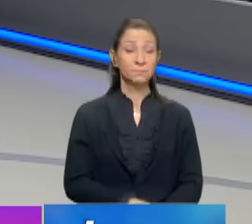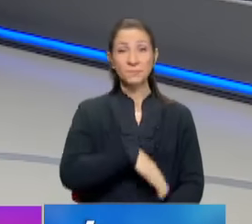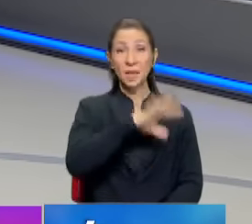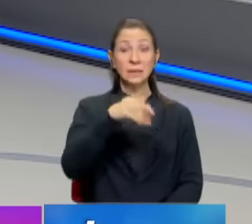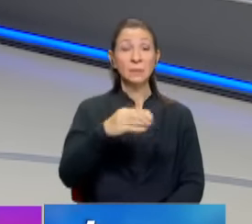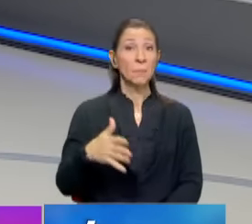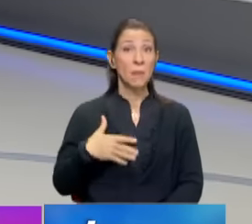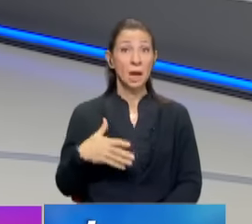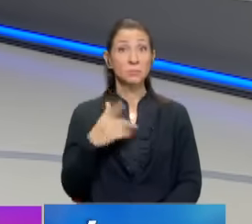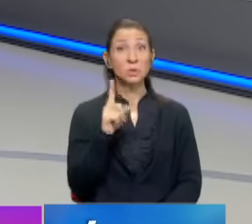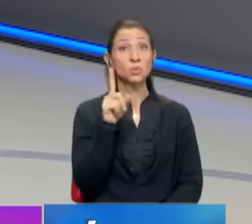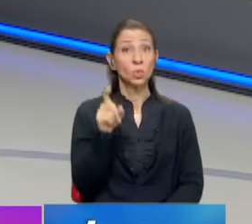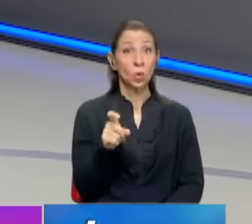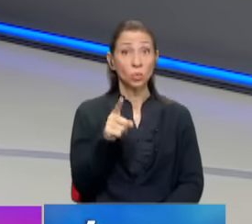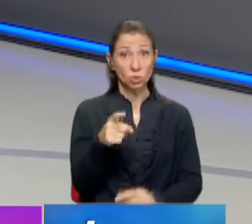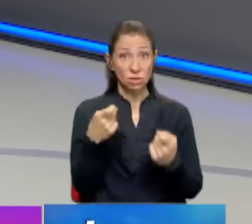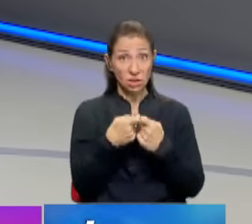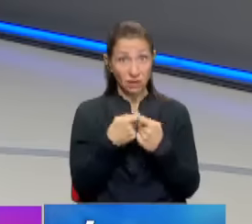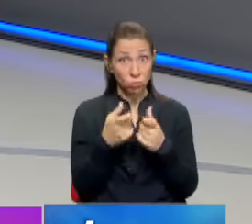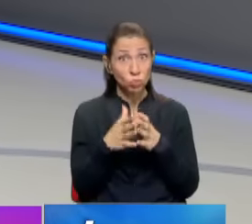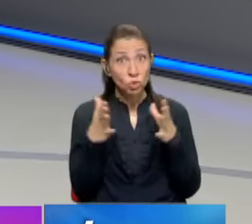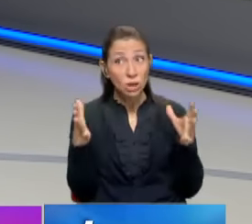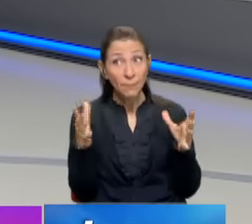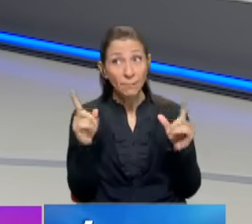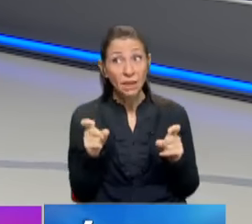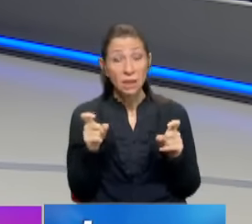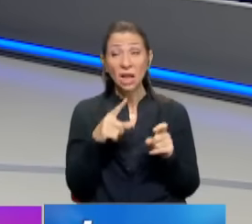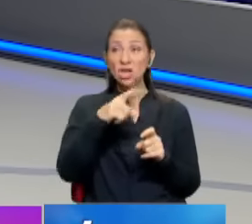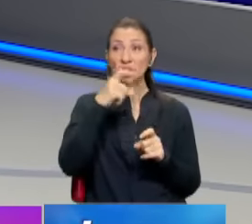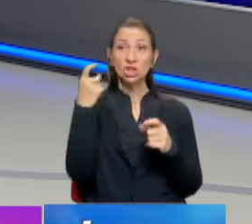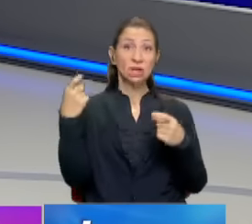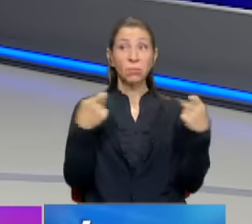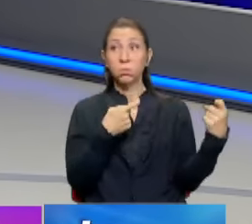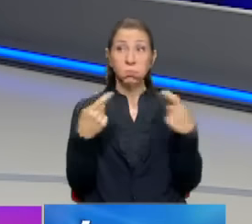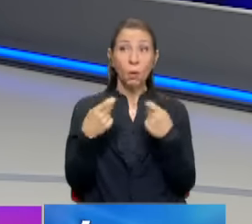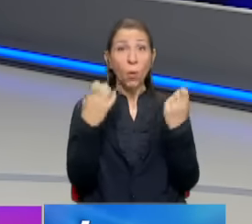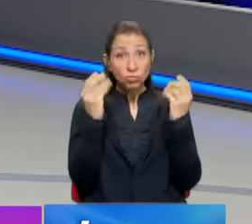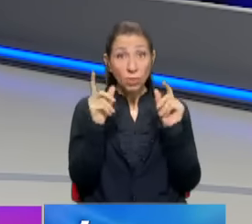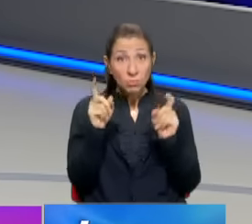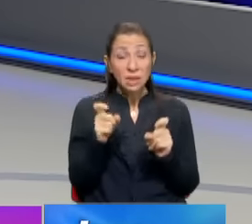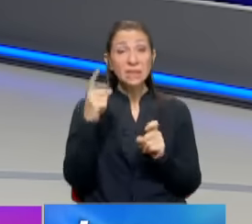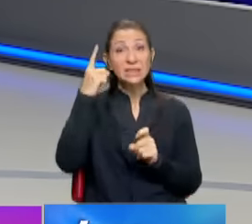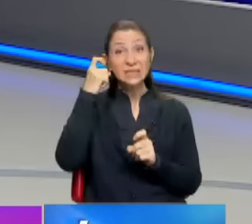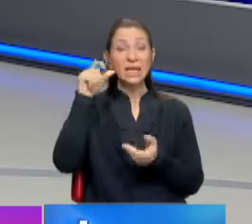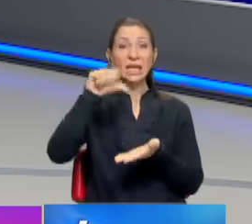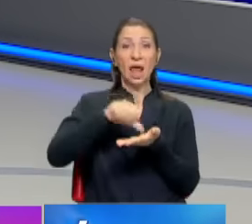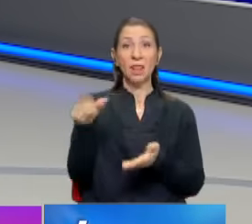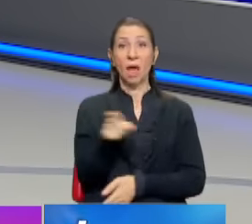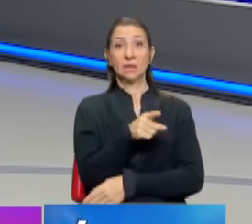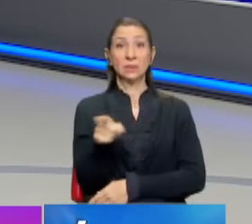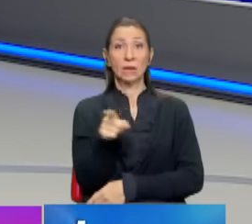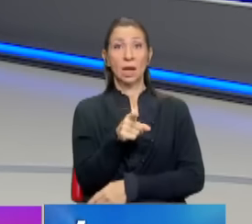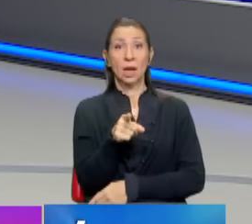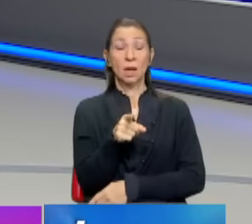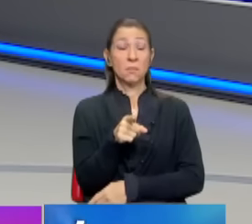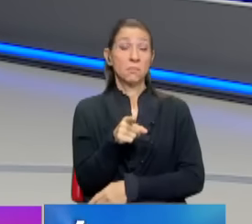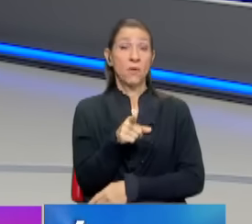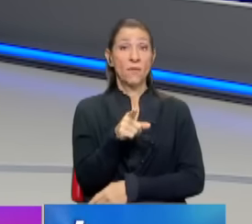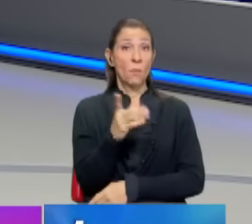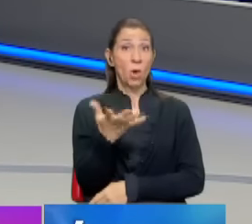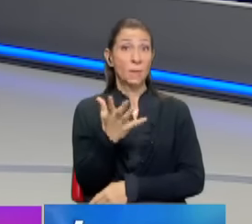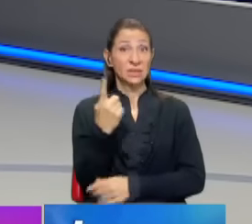Herkesin merak ettiği bir soru. Bu savaş büyüyecek mi? Daha sıcak bir çatışmaya dönecek mi İsrail ile İran arasında? Ya da böyle